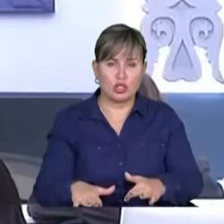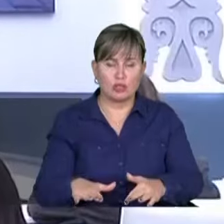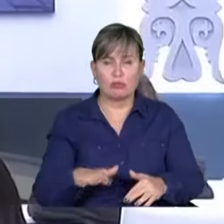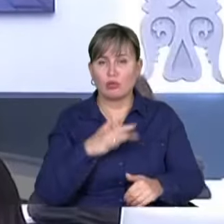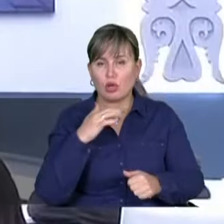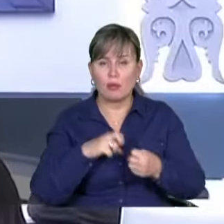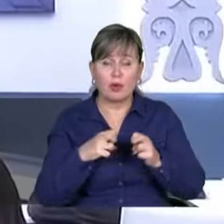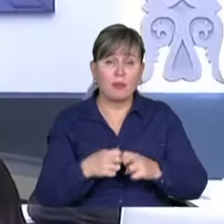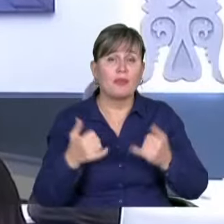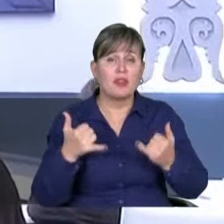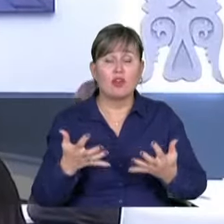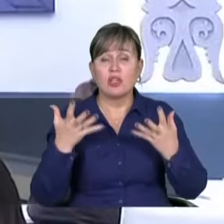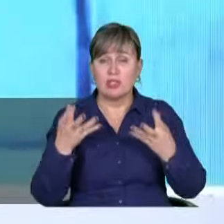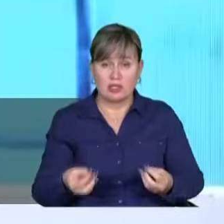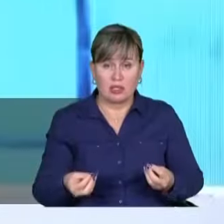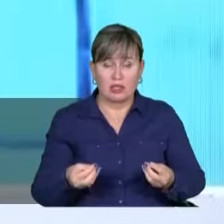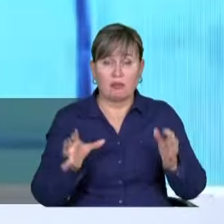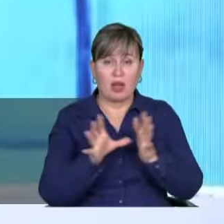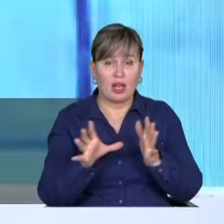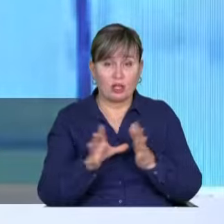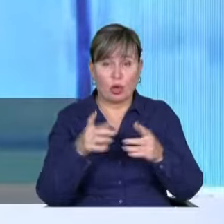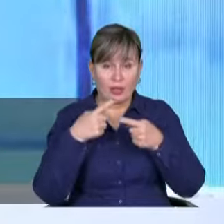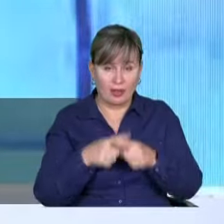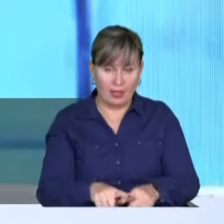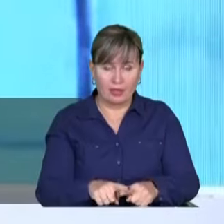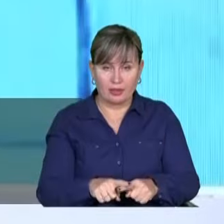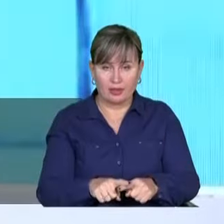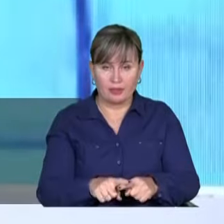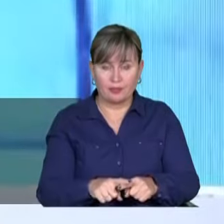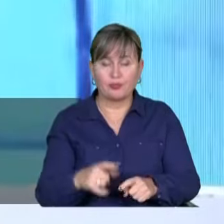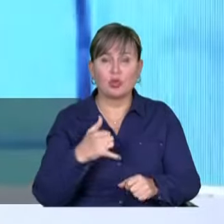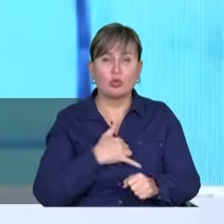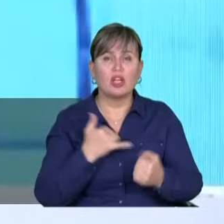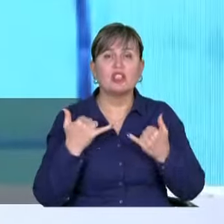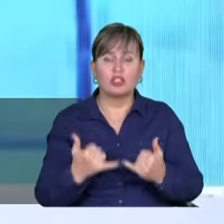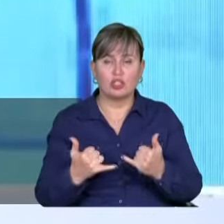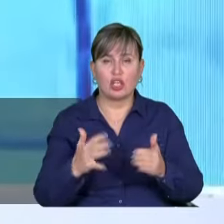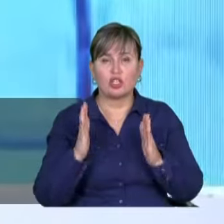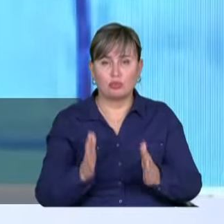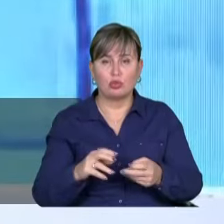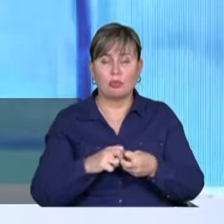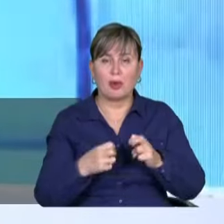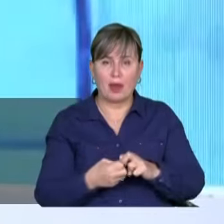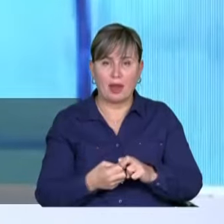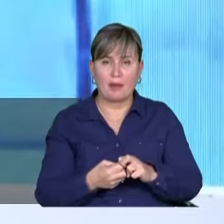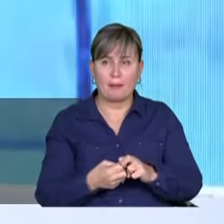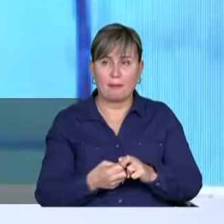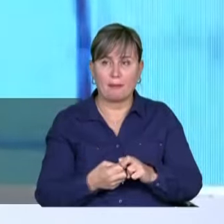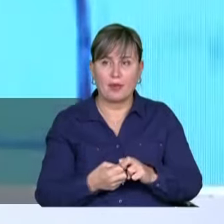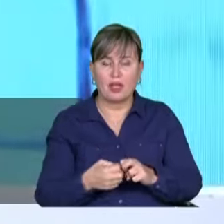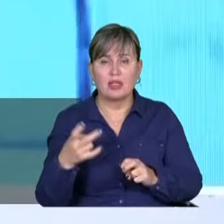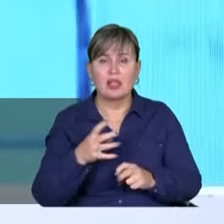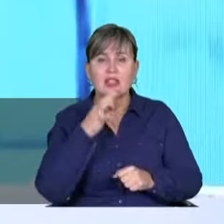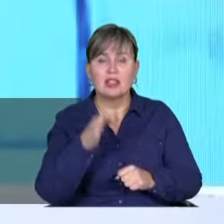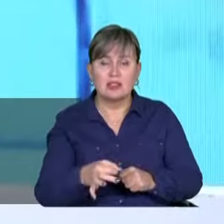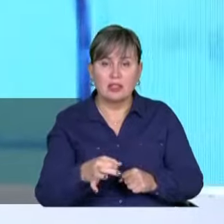проблемы. На сегодняшний день вот по электронной технике у нас вот сейчас будут проблемы, надо открыто сказать, и